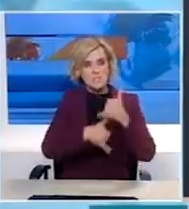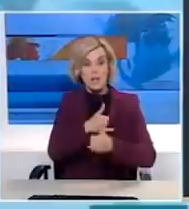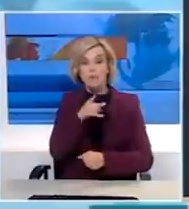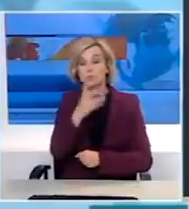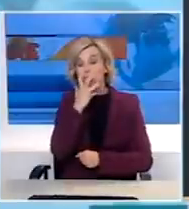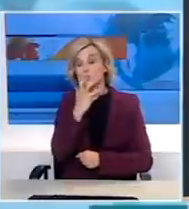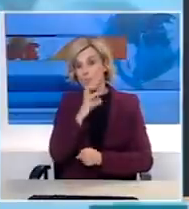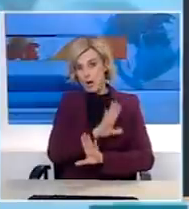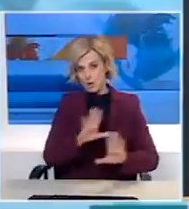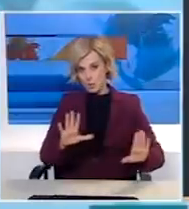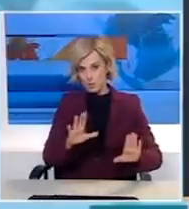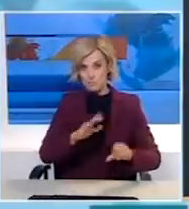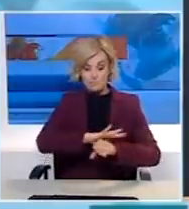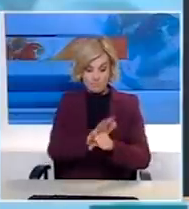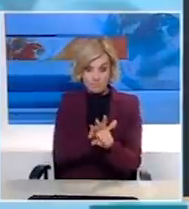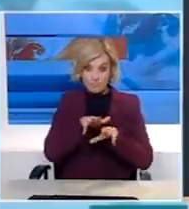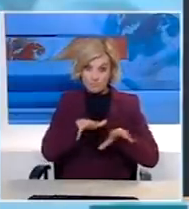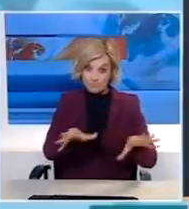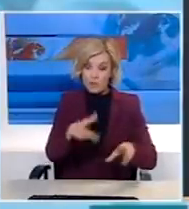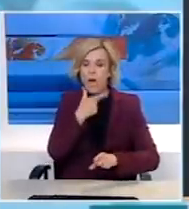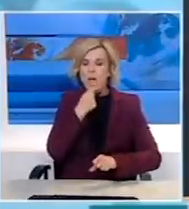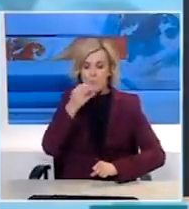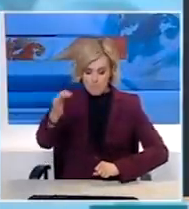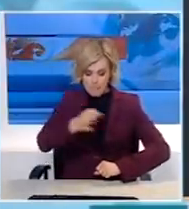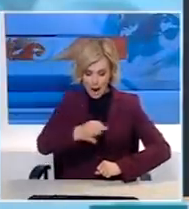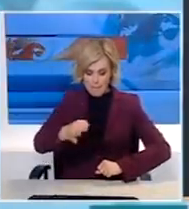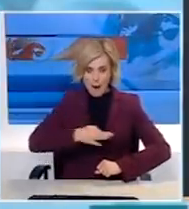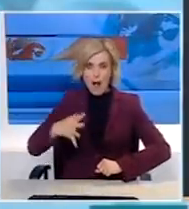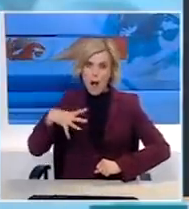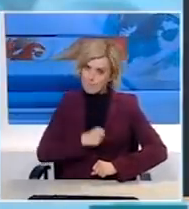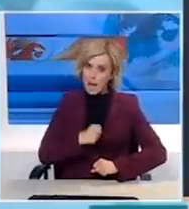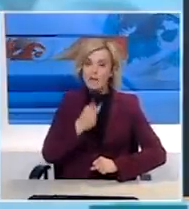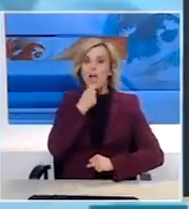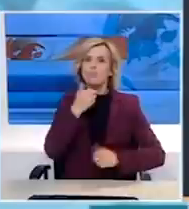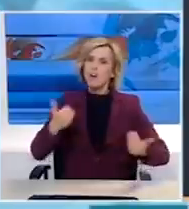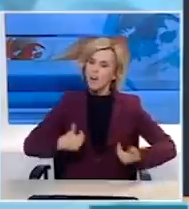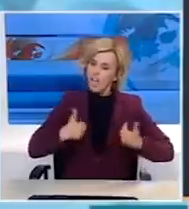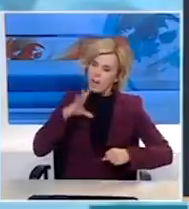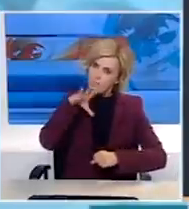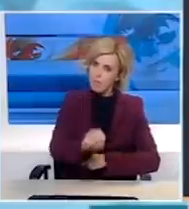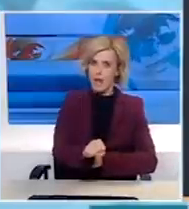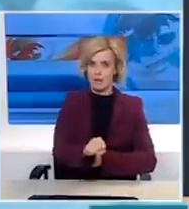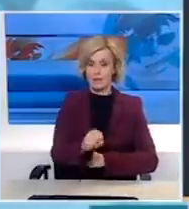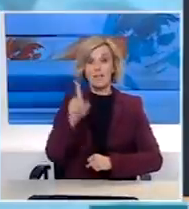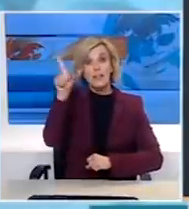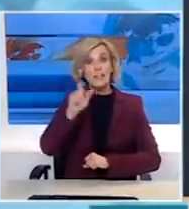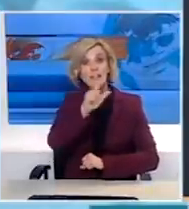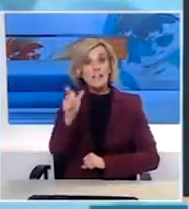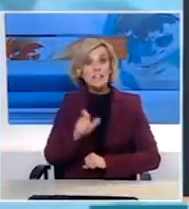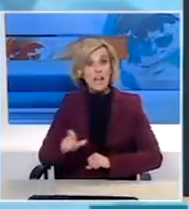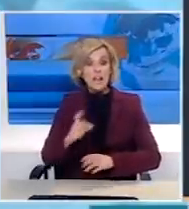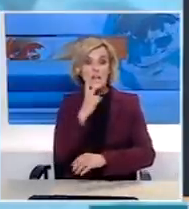νόσο. Είναι ένας ιός που δεν έχουμε ανοσία. Άρα μπορούν να νοσήσουμε όλοι και νέοι νοσούν. Η Ιταλία